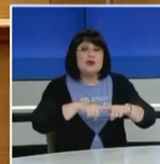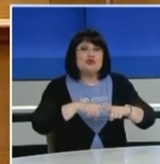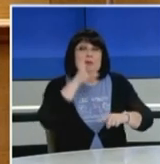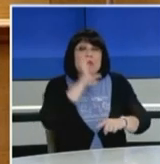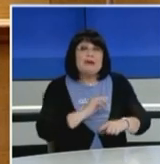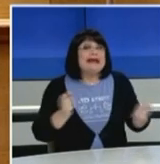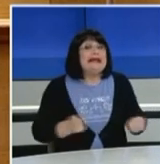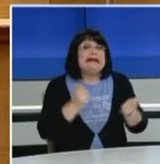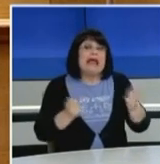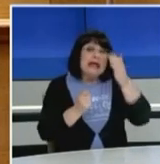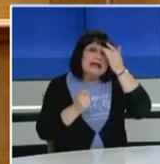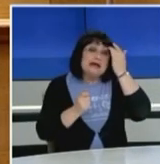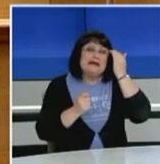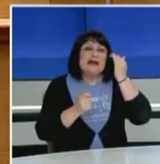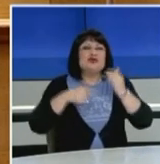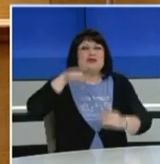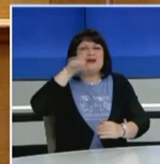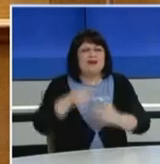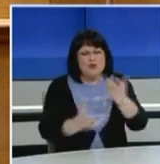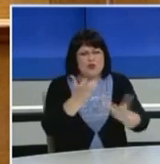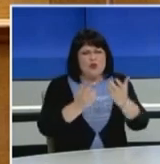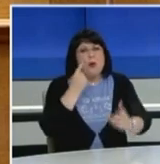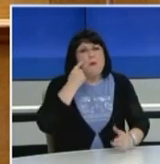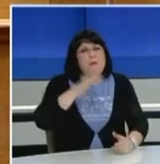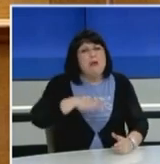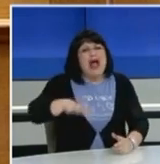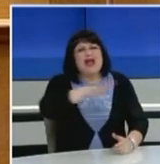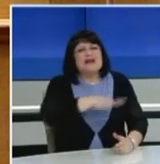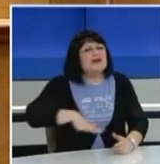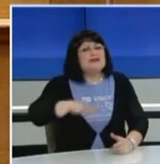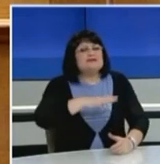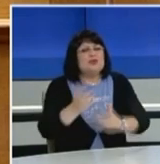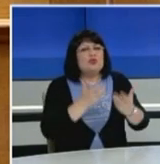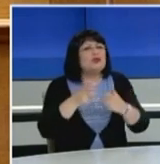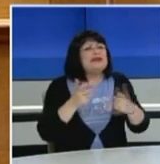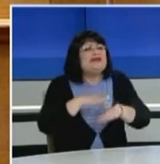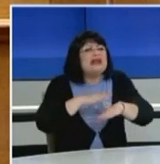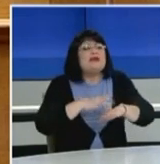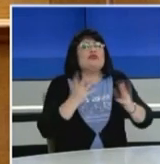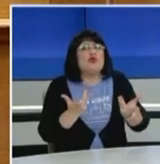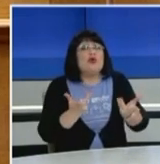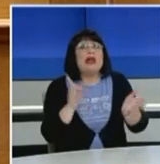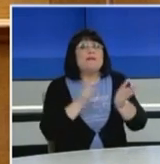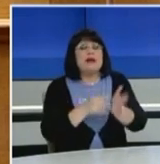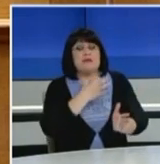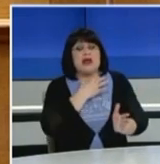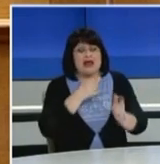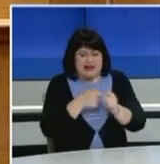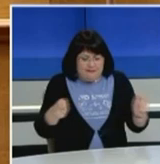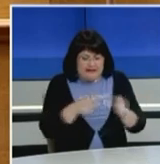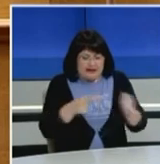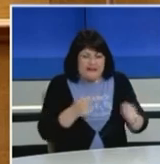τι πραγματικά συνέβη εκείνες τις τραγικές ώρες, αλλά κυρίως το να πάρθουν όλα τα αναγκαία